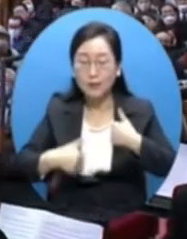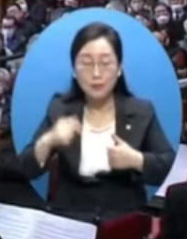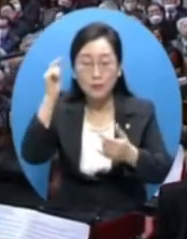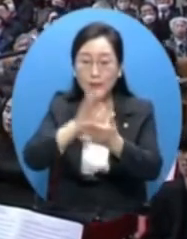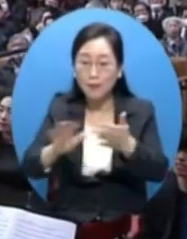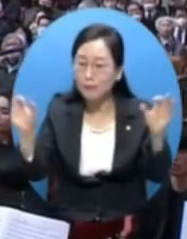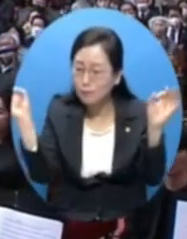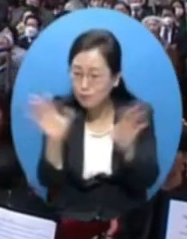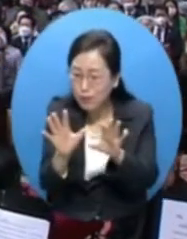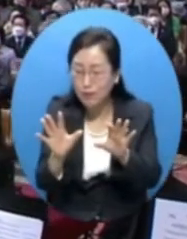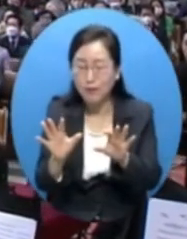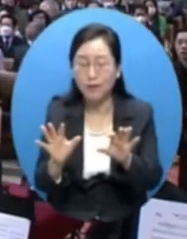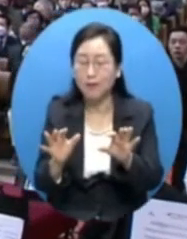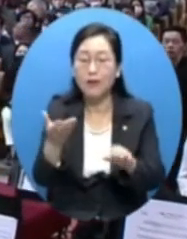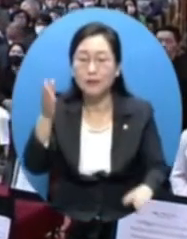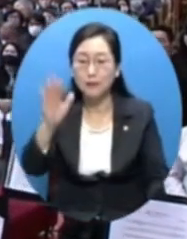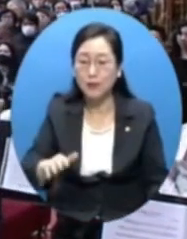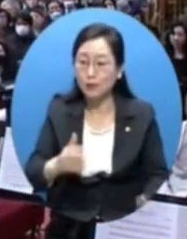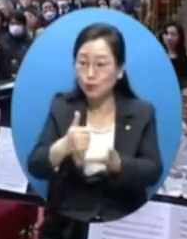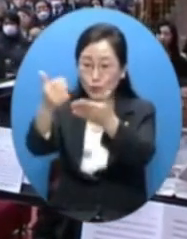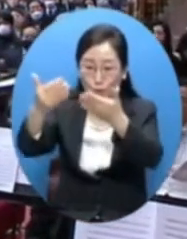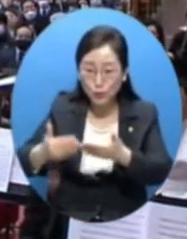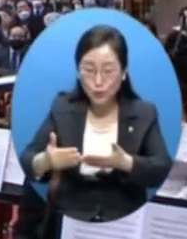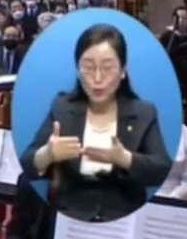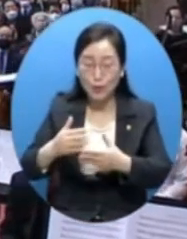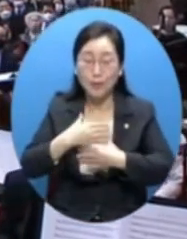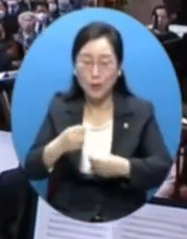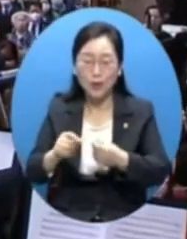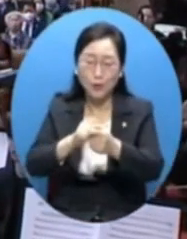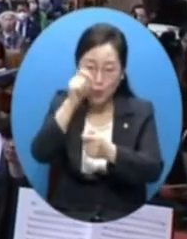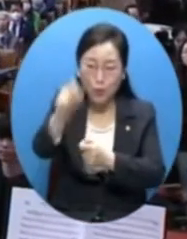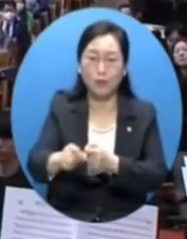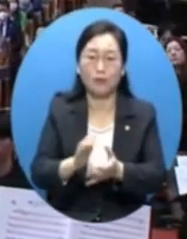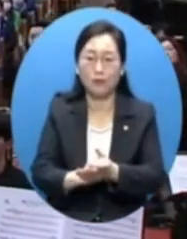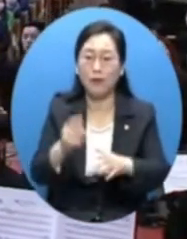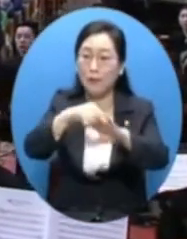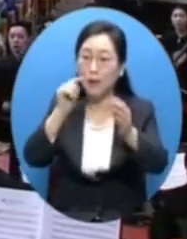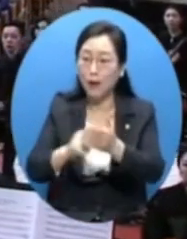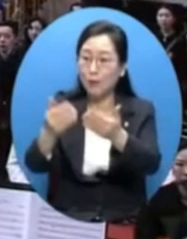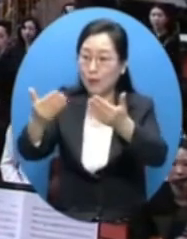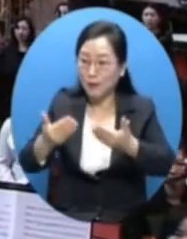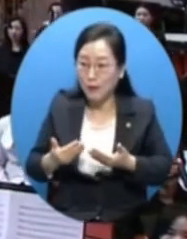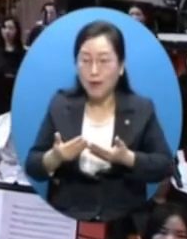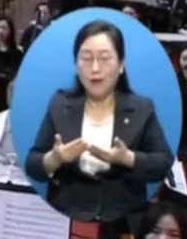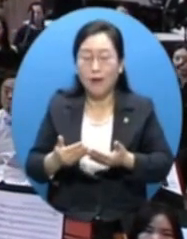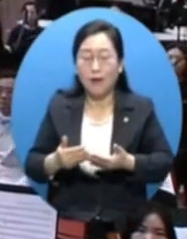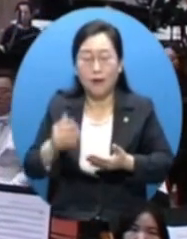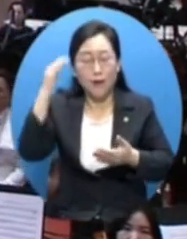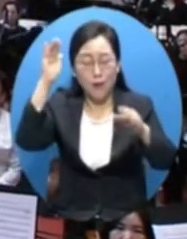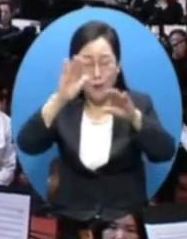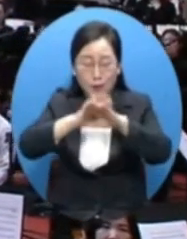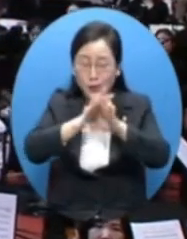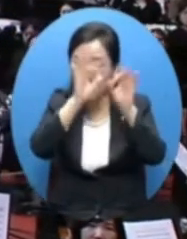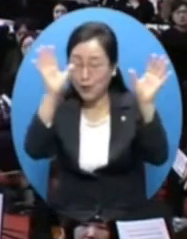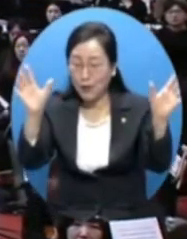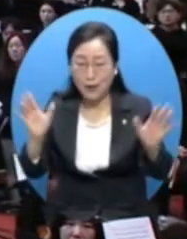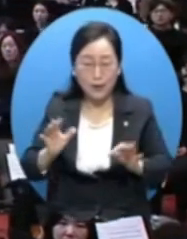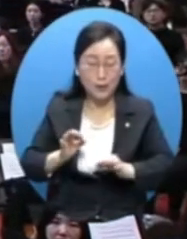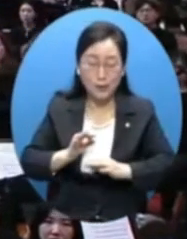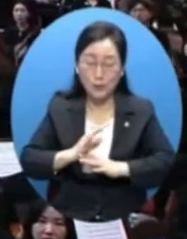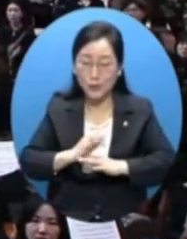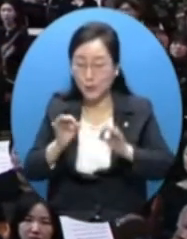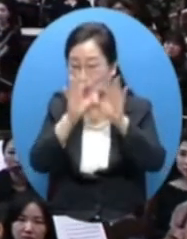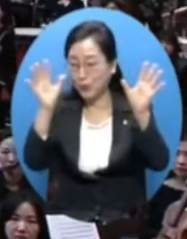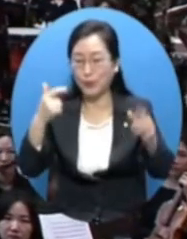지나가는 것이지만 주님의 평안함은 영원한 평안함입니다. 이 말씀을 들을 때 마음의 어두운 그림자가 떠나가고 두려움이 떠나가고 기쁨이